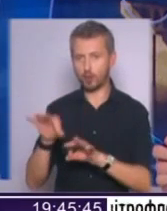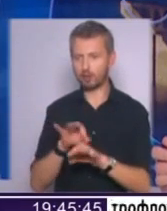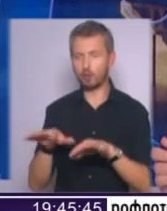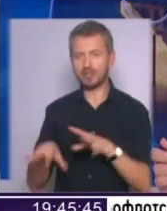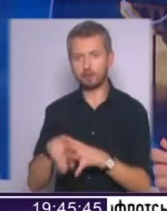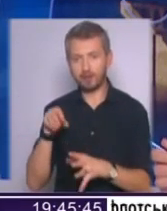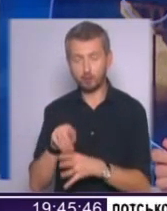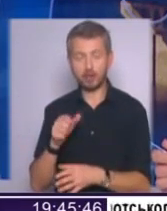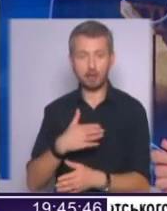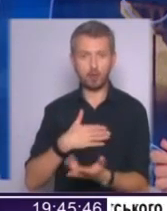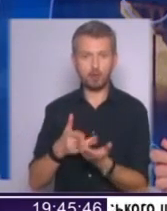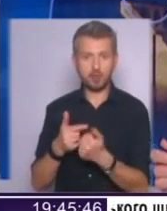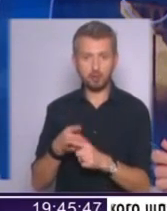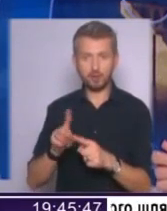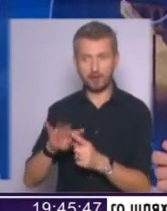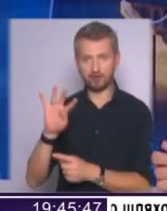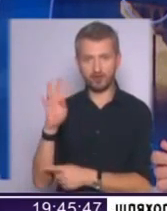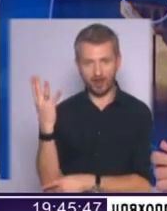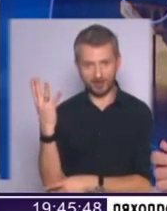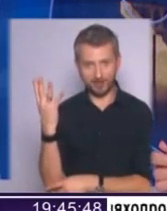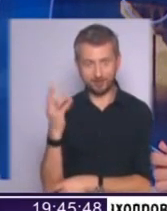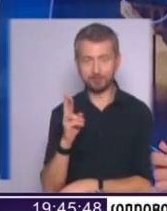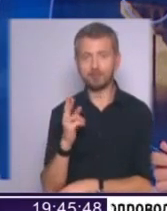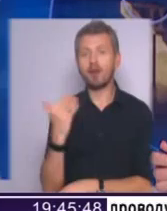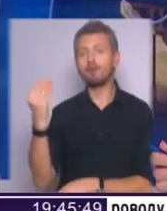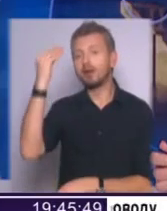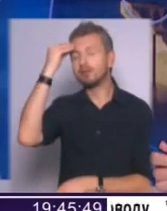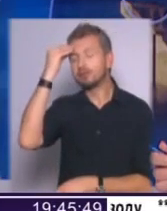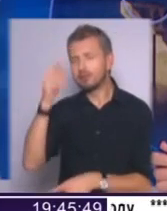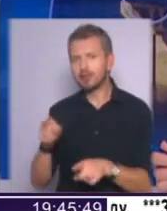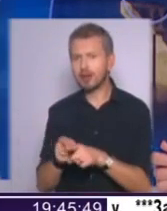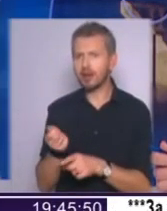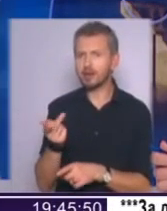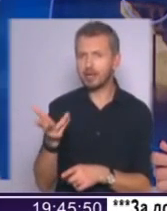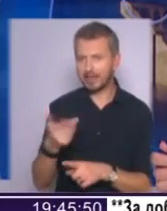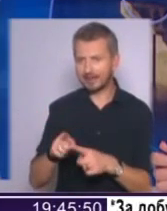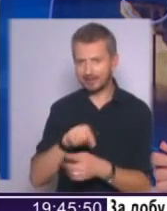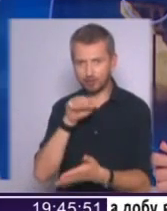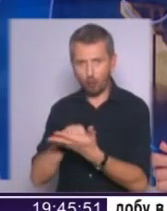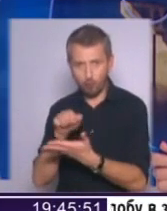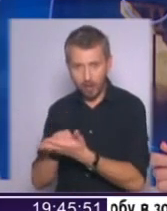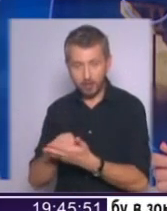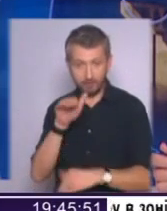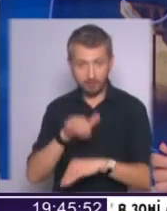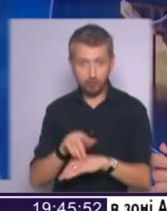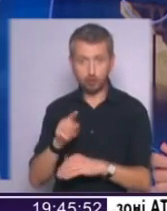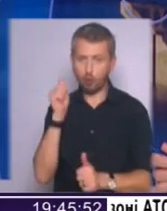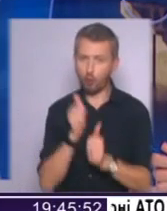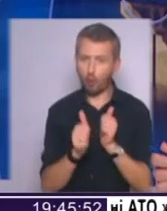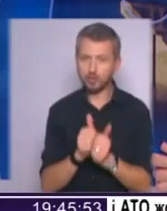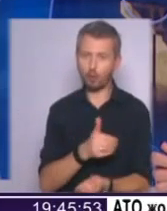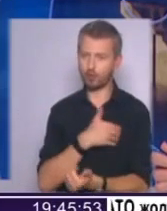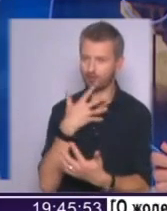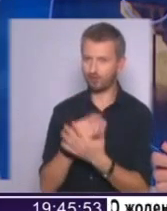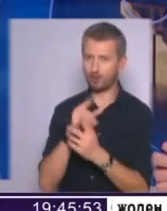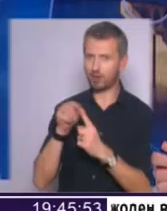За моїми підрахунками, це 4-й. Як вам здається, така кількість цих документів, вона свідчить про те, що кожен хоче за своїми правилами